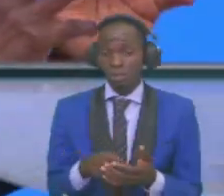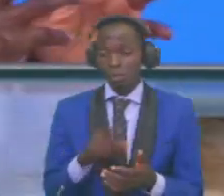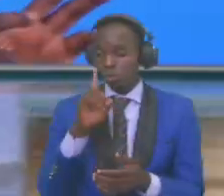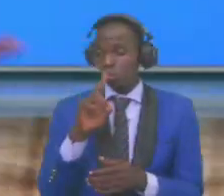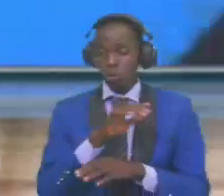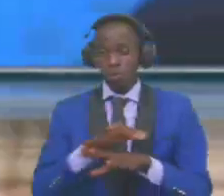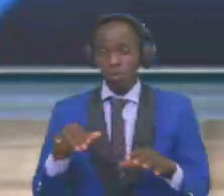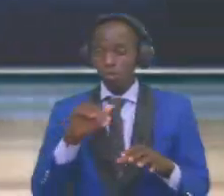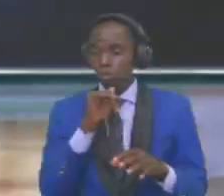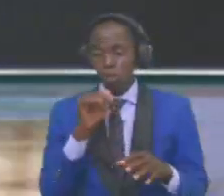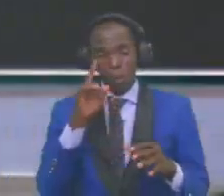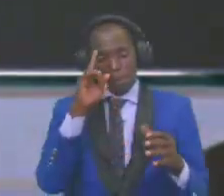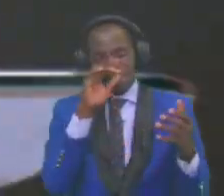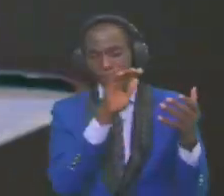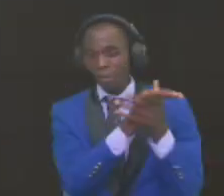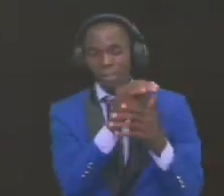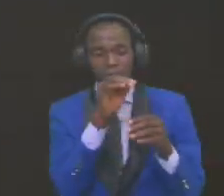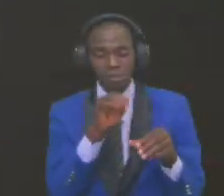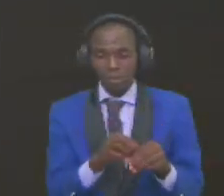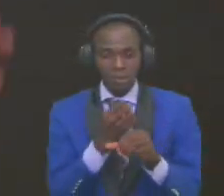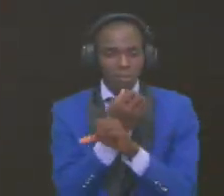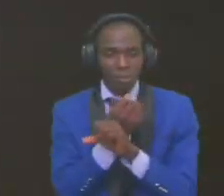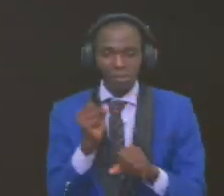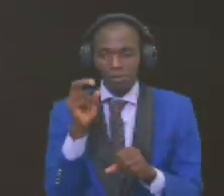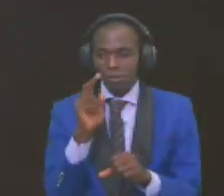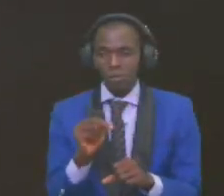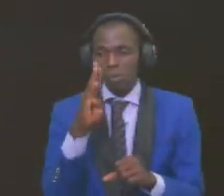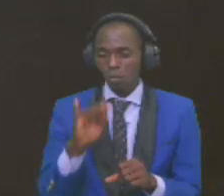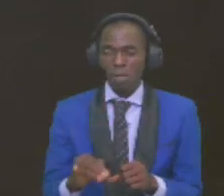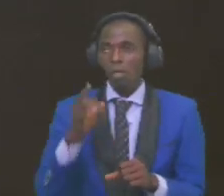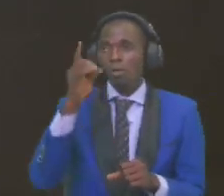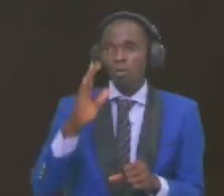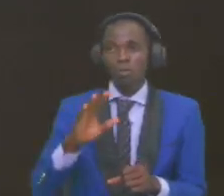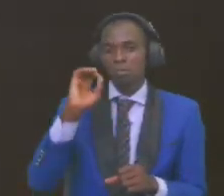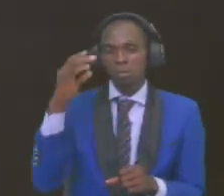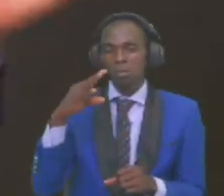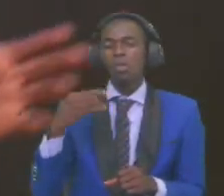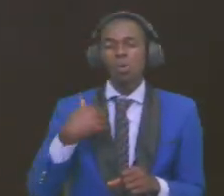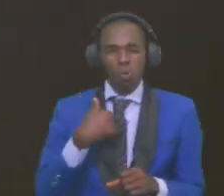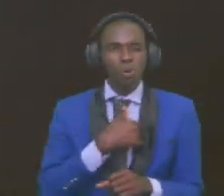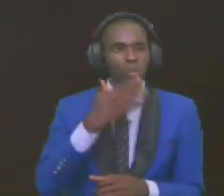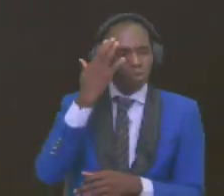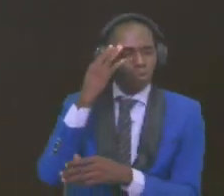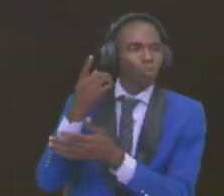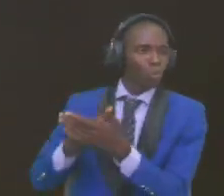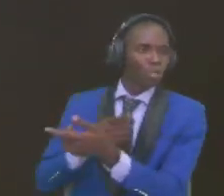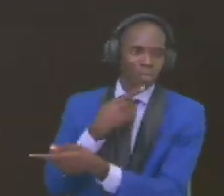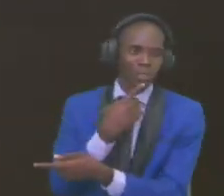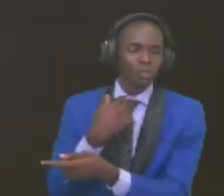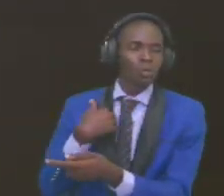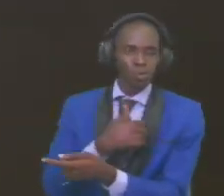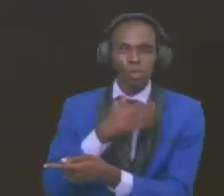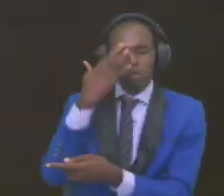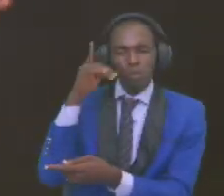celui-ci ne crois pas au salut pas la grâce par le moyen de la fois on sait cela nous savons ce qu'ils